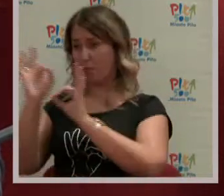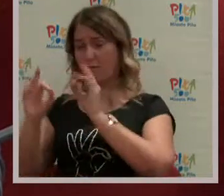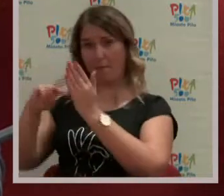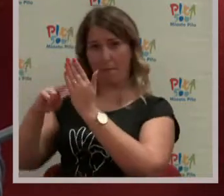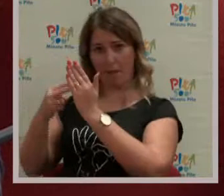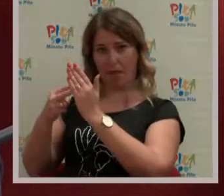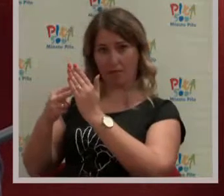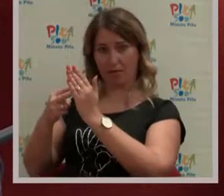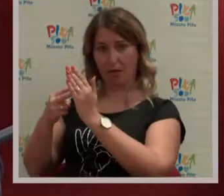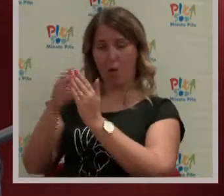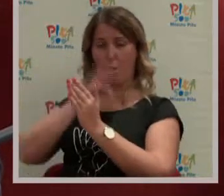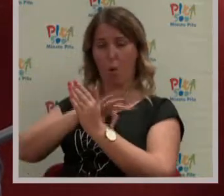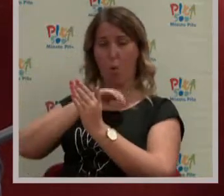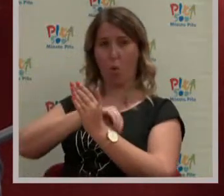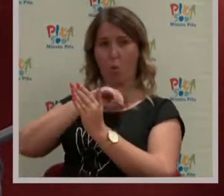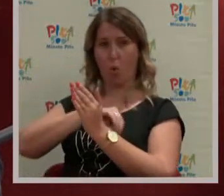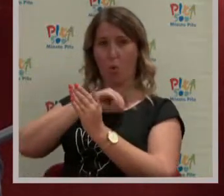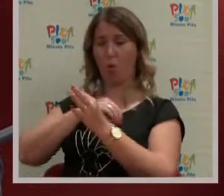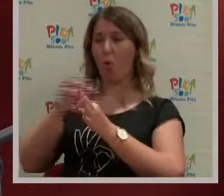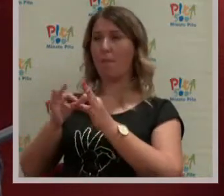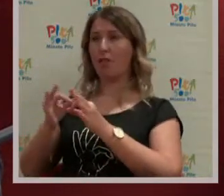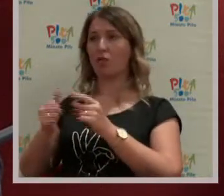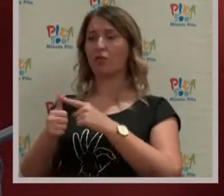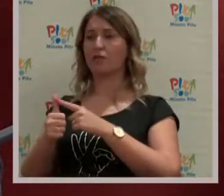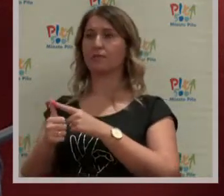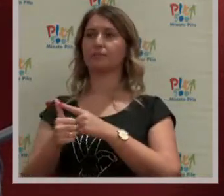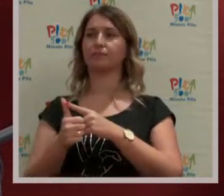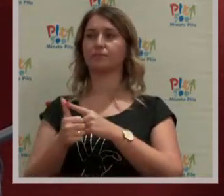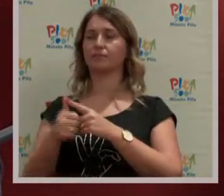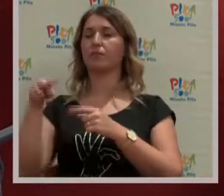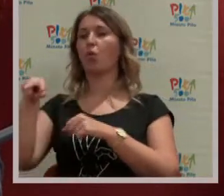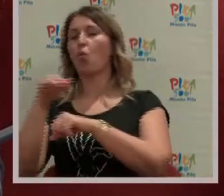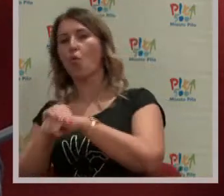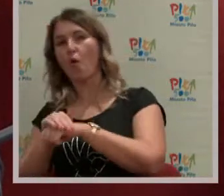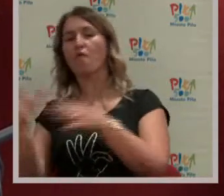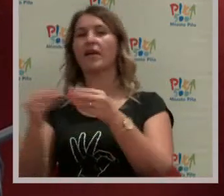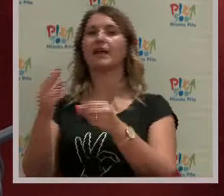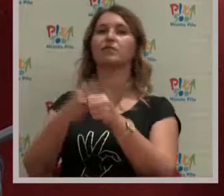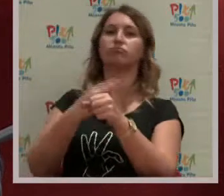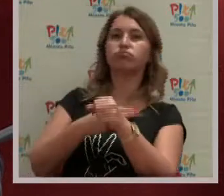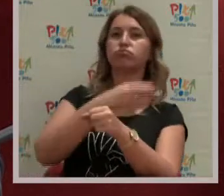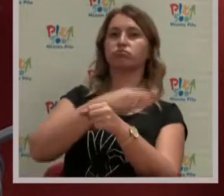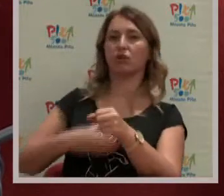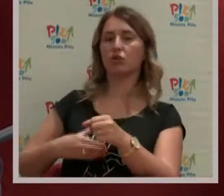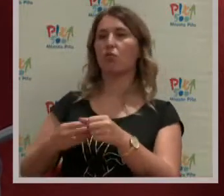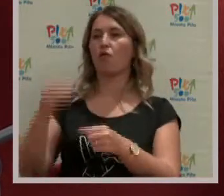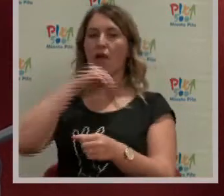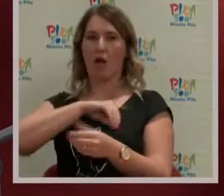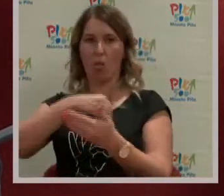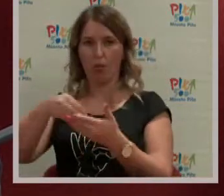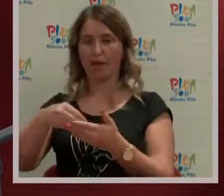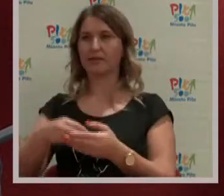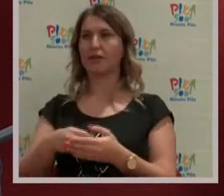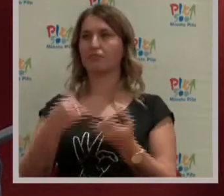majątkowych wynikający z pozyskanych w ramach zawartych umów z Urzędem Maszokowskich dotacji w kwocie 9